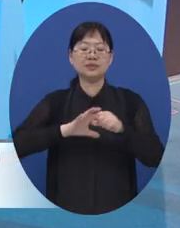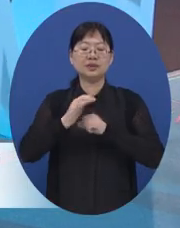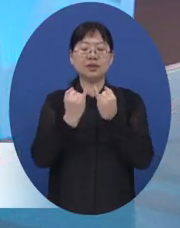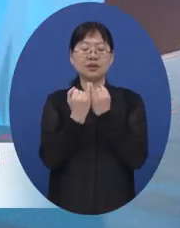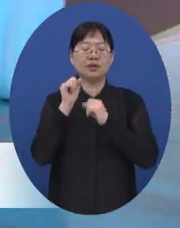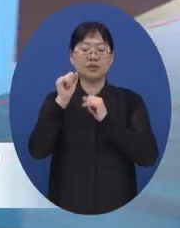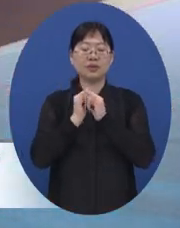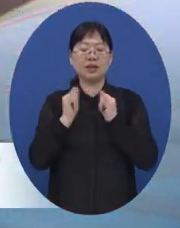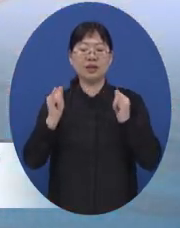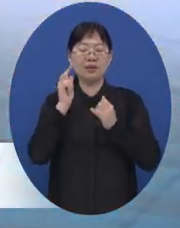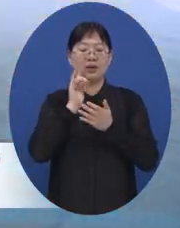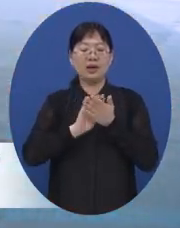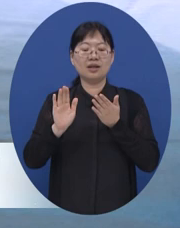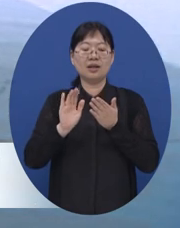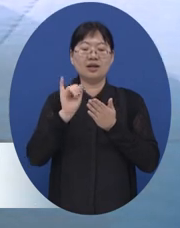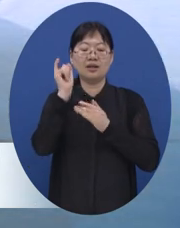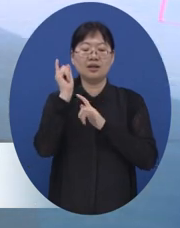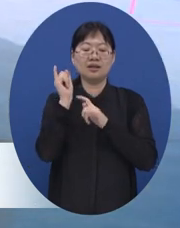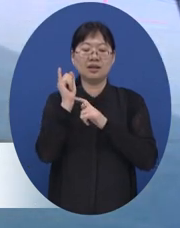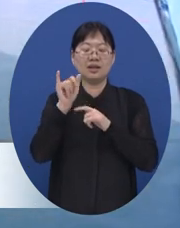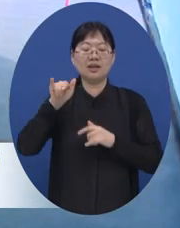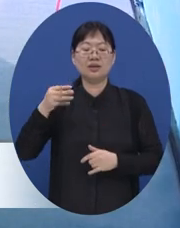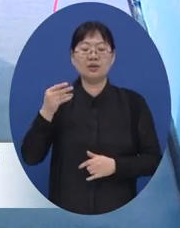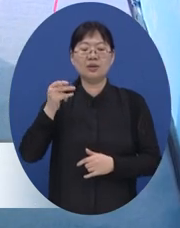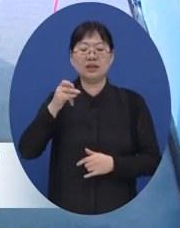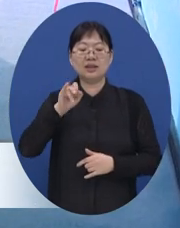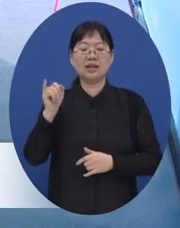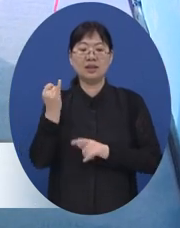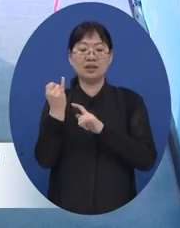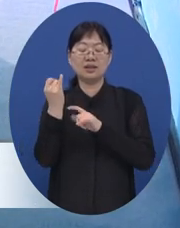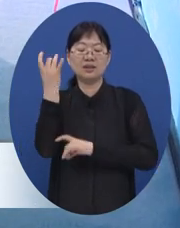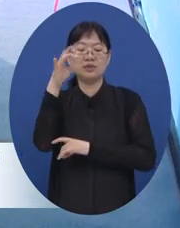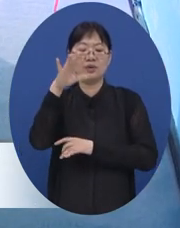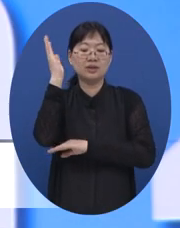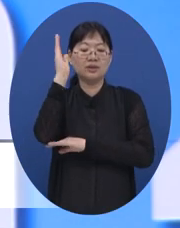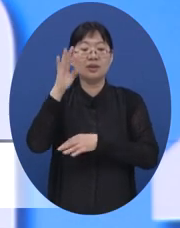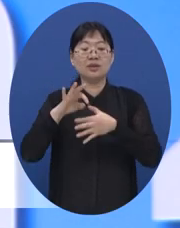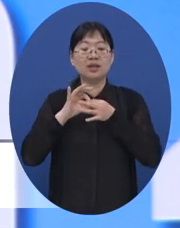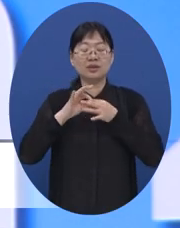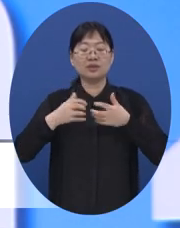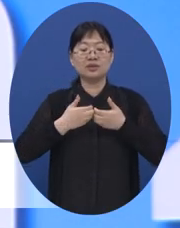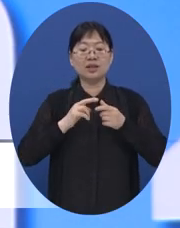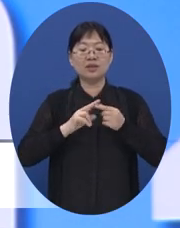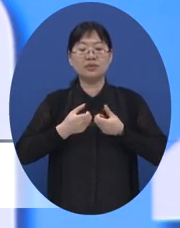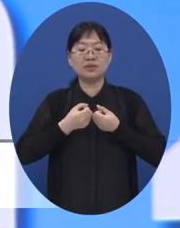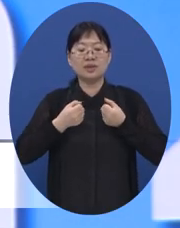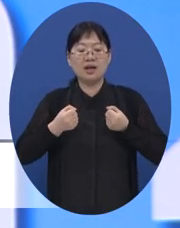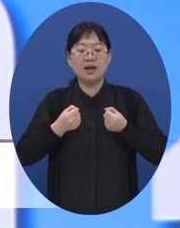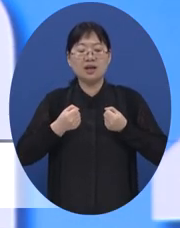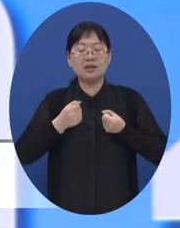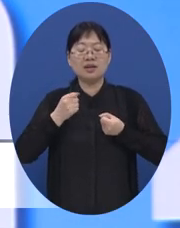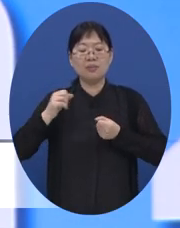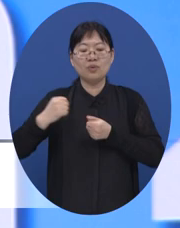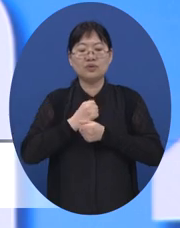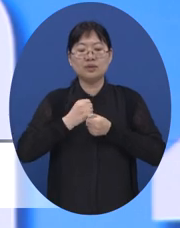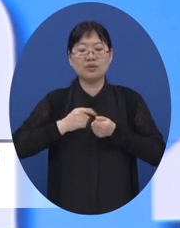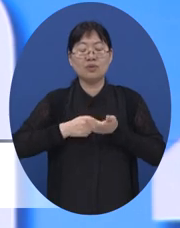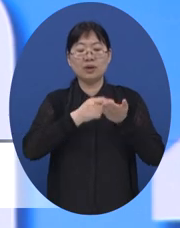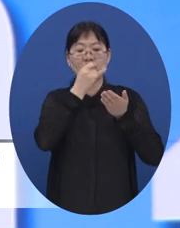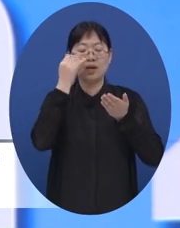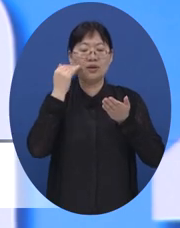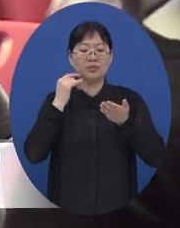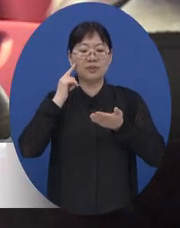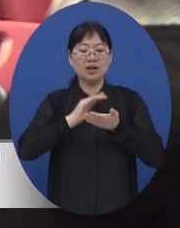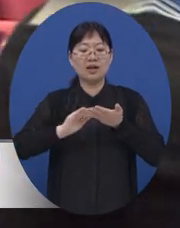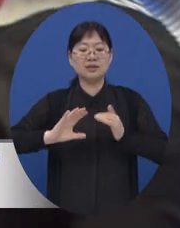전세를 여성 운동과 여성 평화운동 의 되버린 글로리아 스타님 여사도 기조연설을 통해 전쟁과 분단의 폭력성을 고발하고